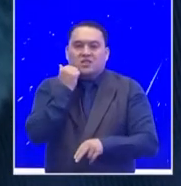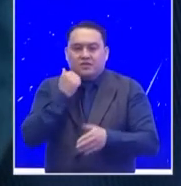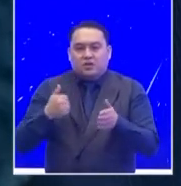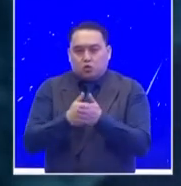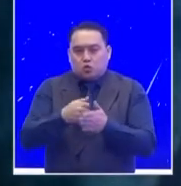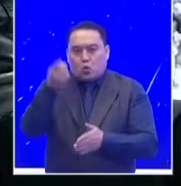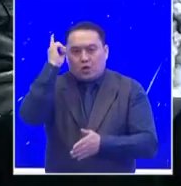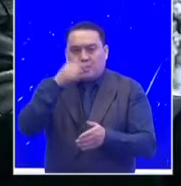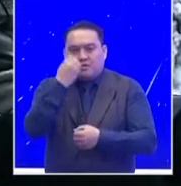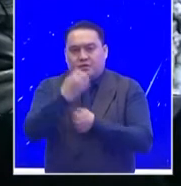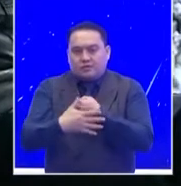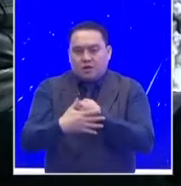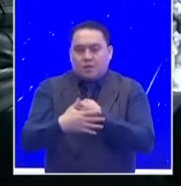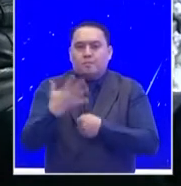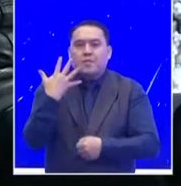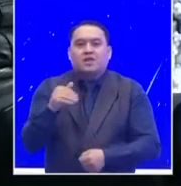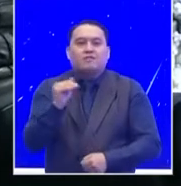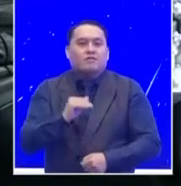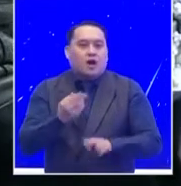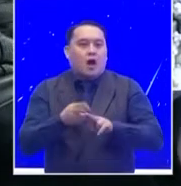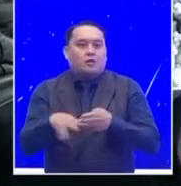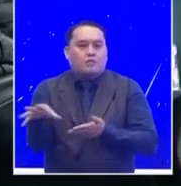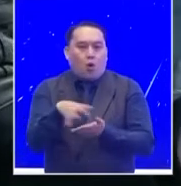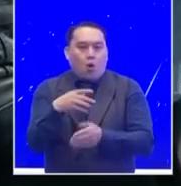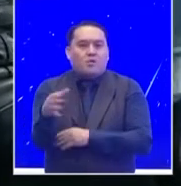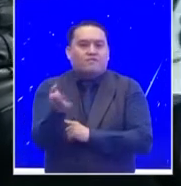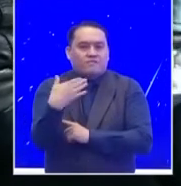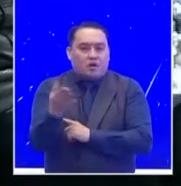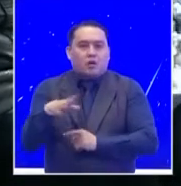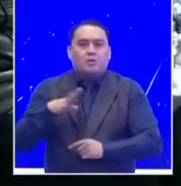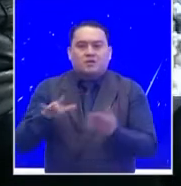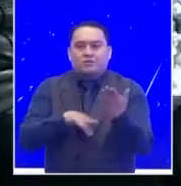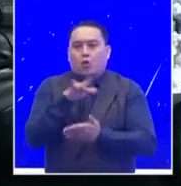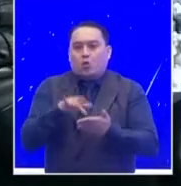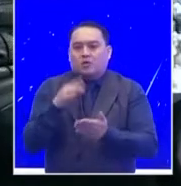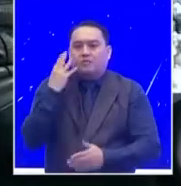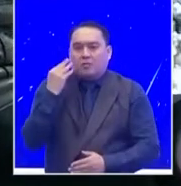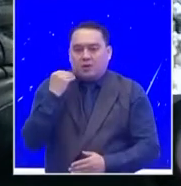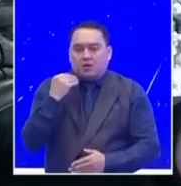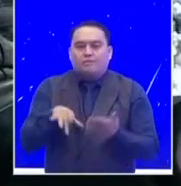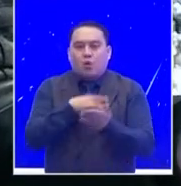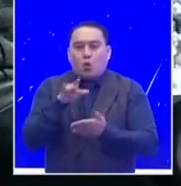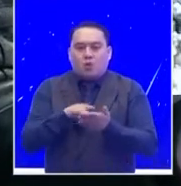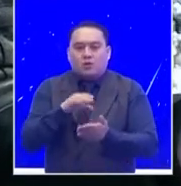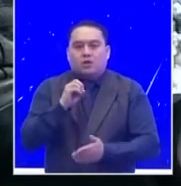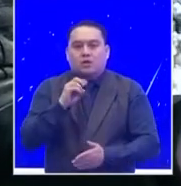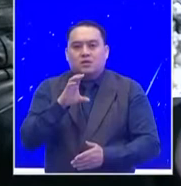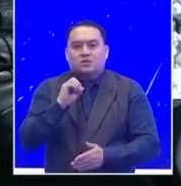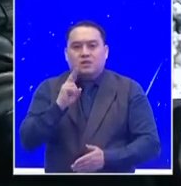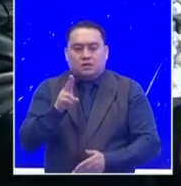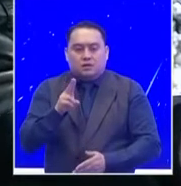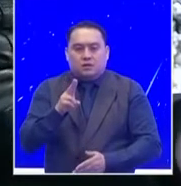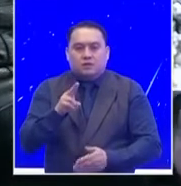до Берлина. 5 февраля данная копия боевого знамени побывала в городе Алматы, в городе Ясык,